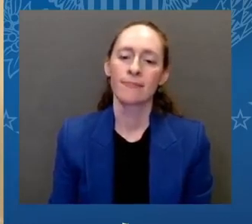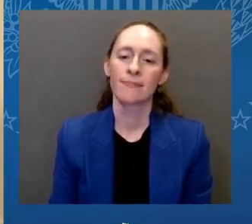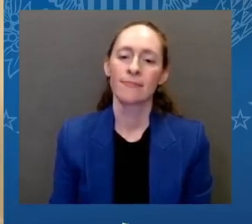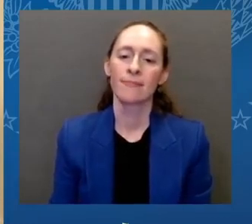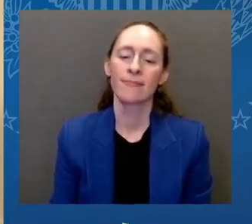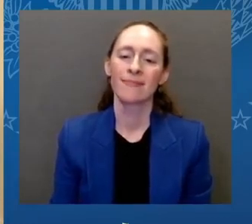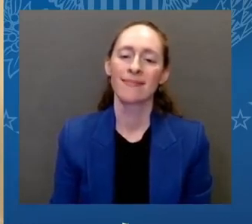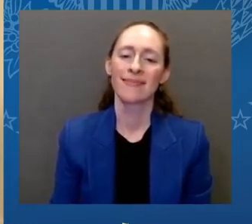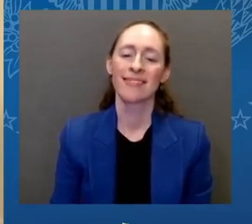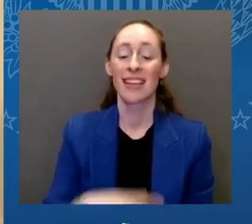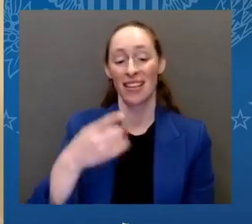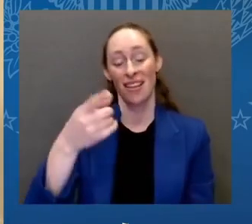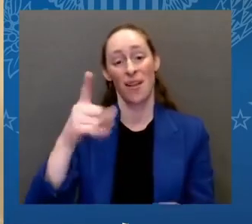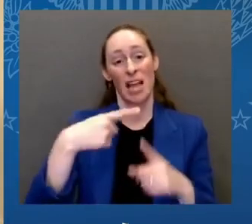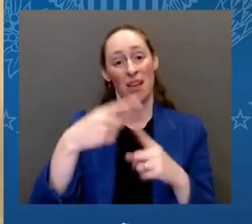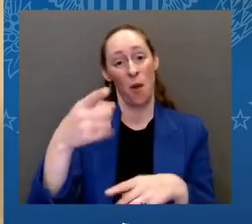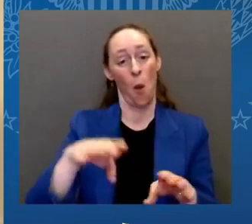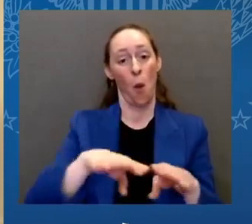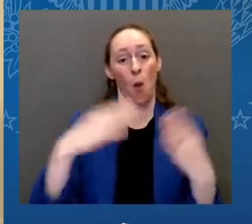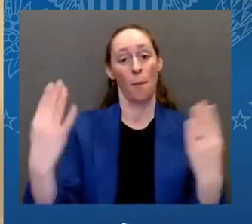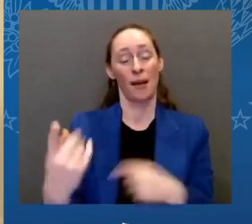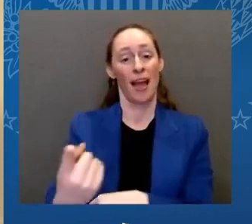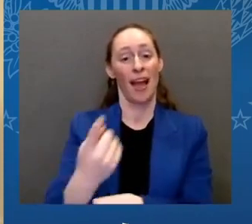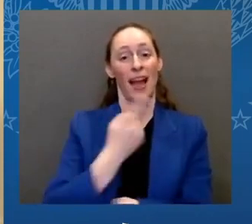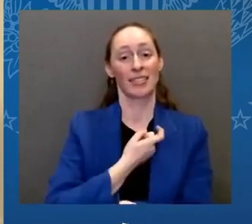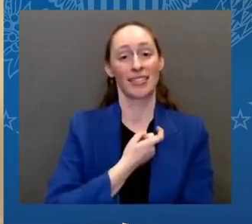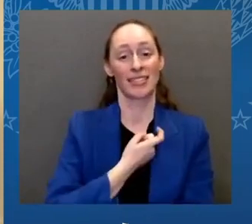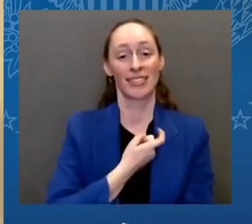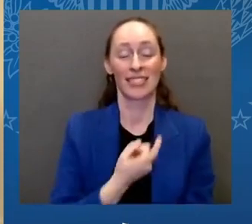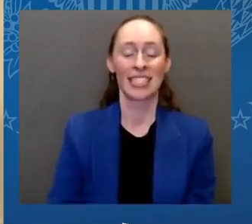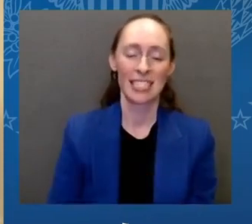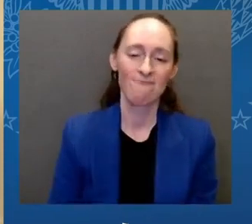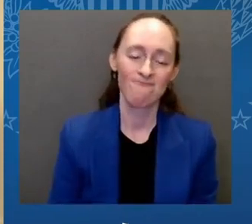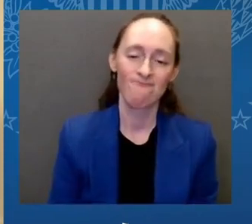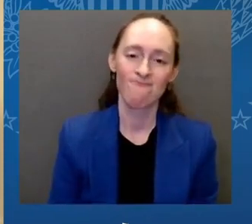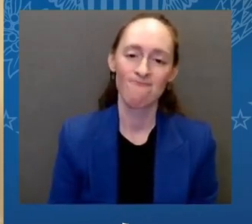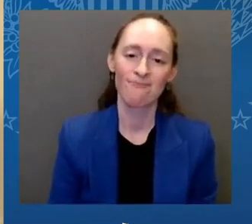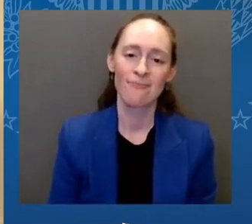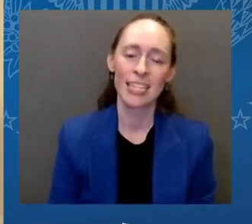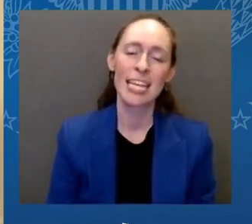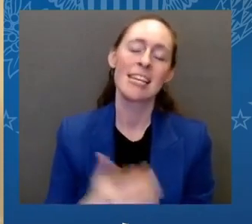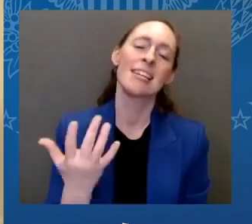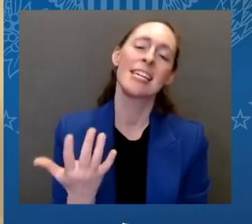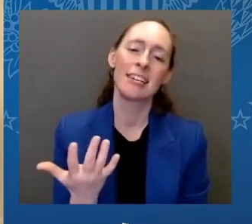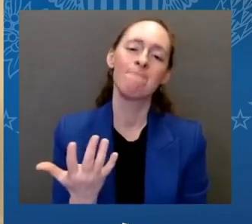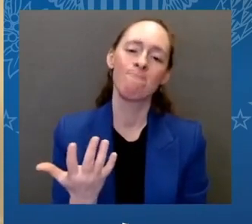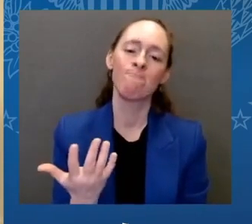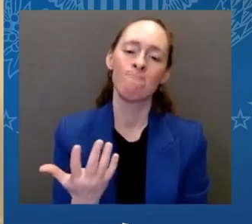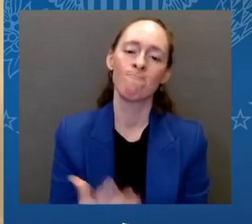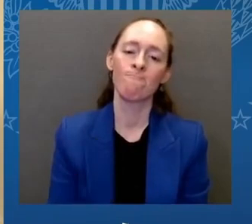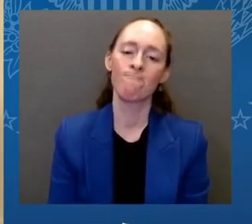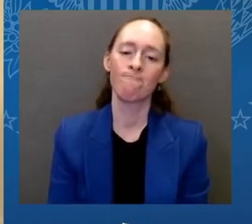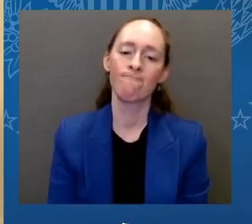I'm sorry. Sometimes I switch on my native language. Ви почали з того, що ви сказали,